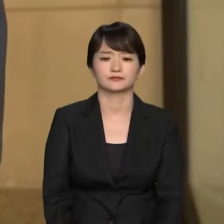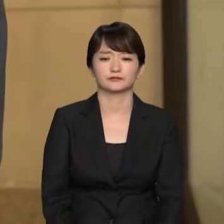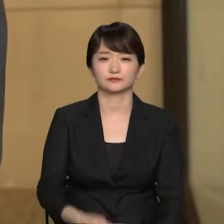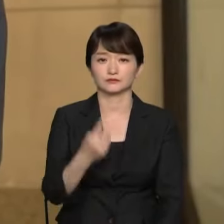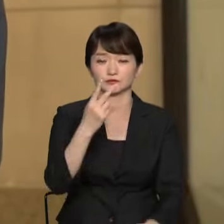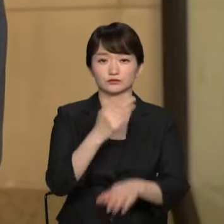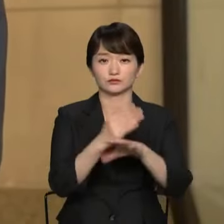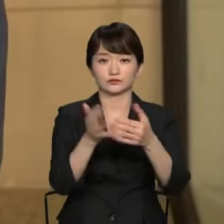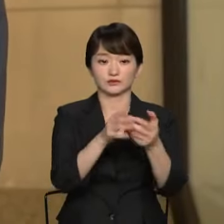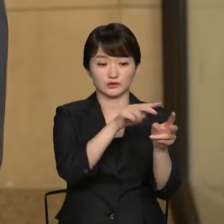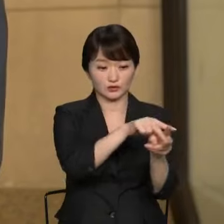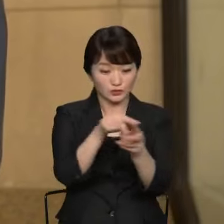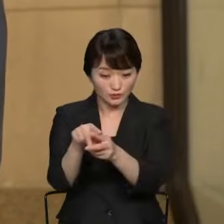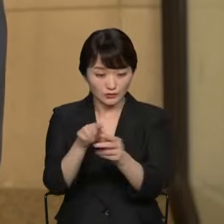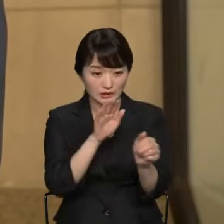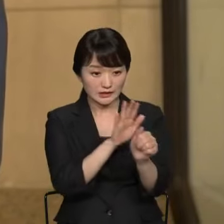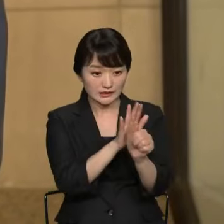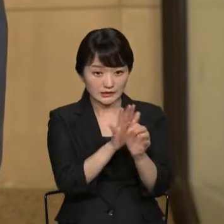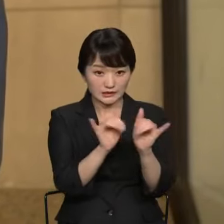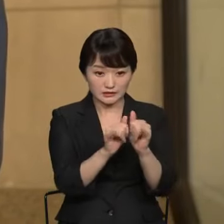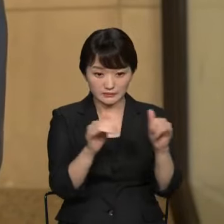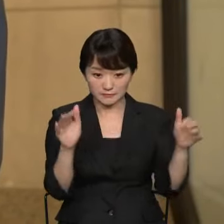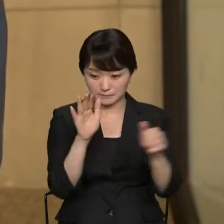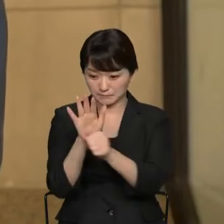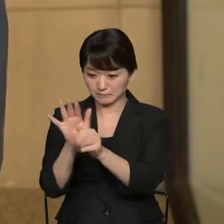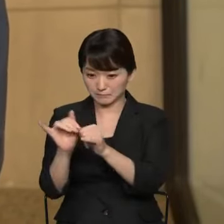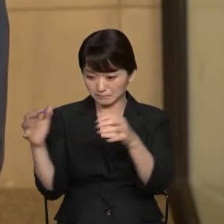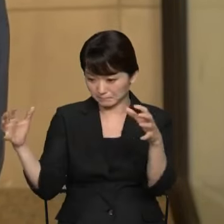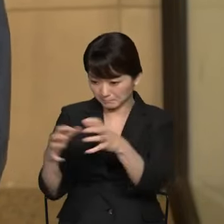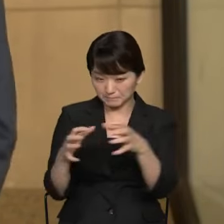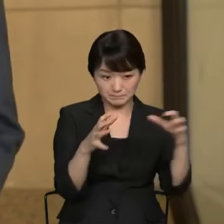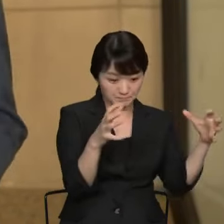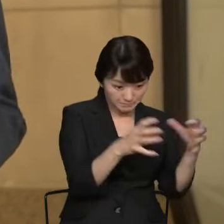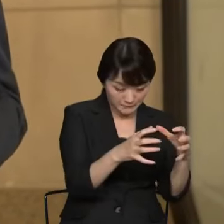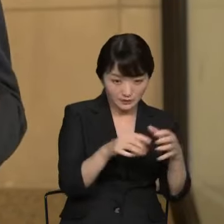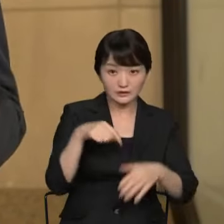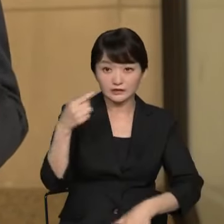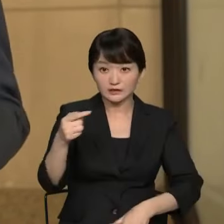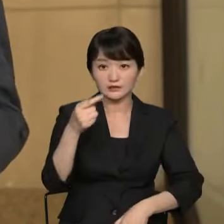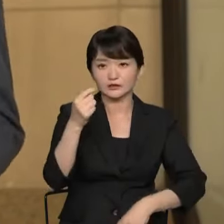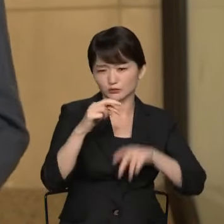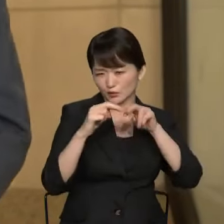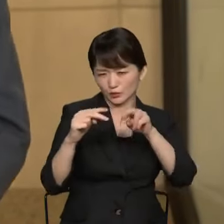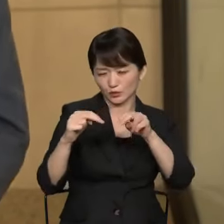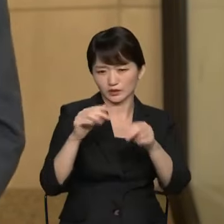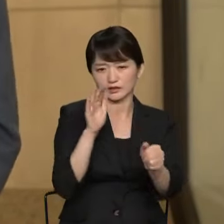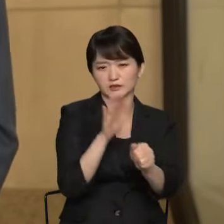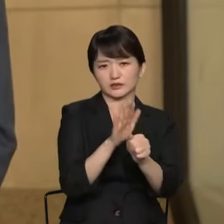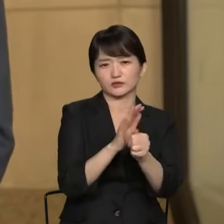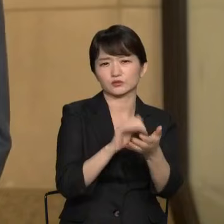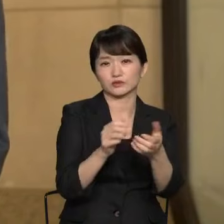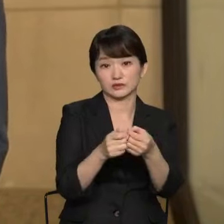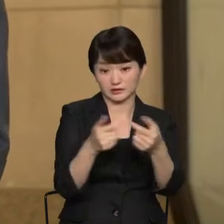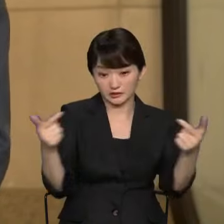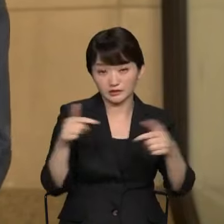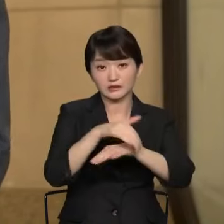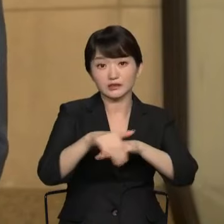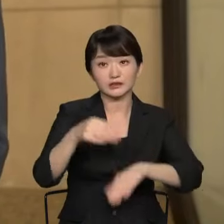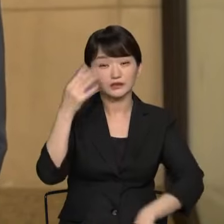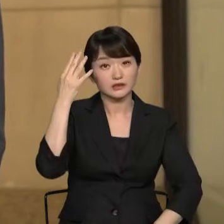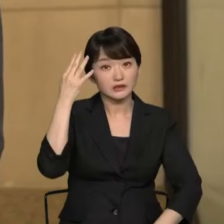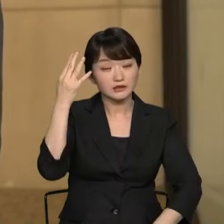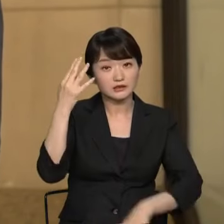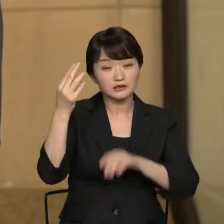메시지였습니다 우선 지지층 결제시 다음 토론을 통해 지지세를 더 확장시키겠다는 전략입니다 사월 앞으로